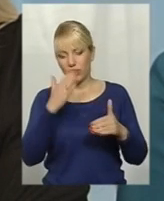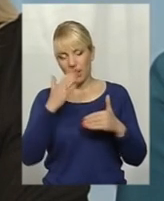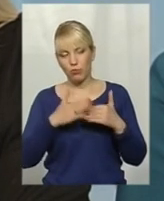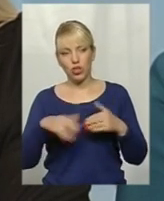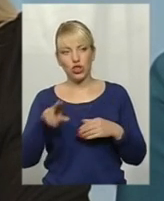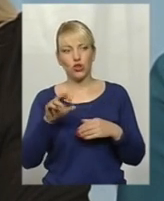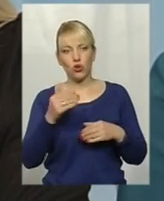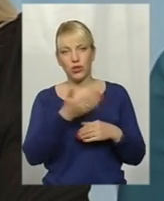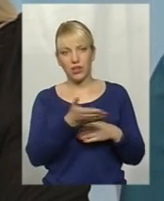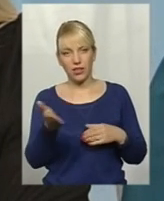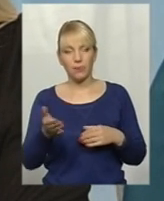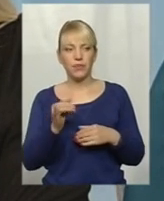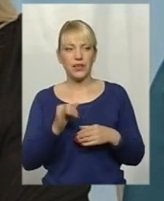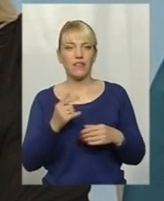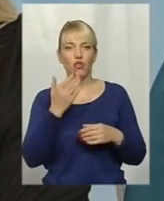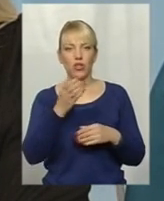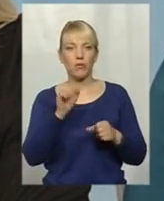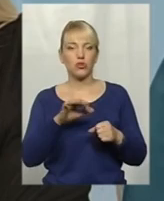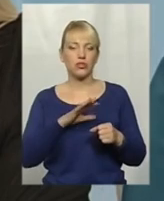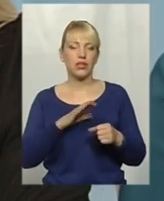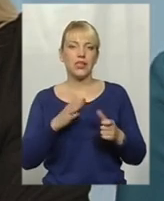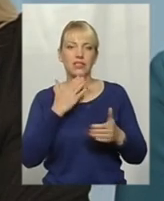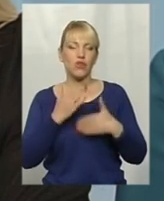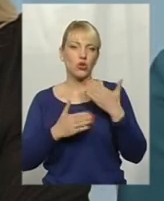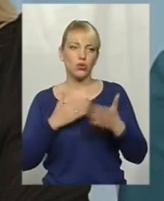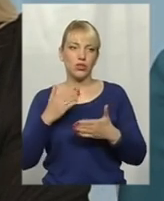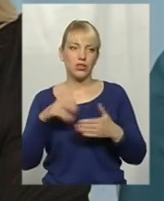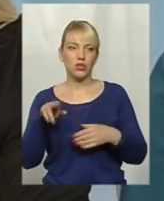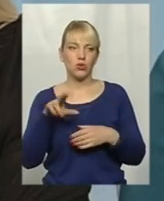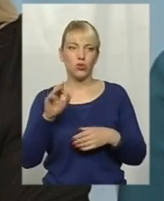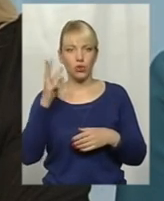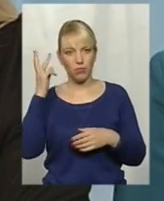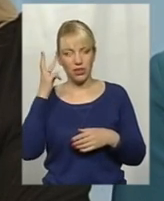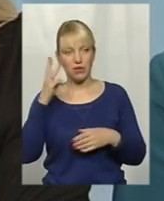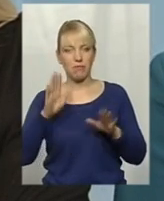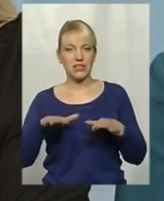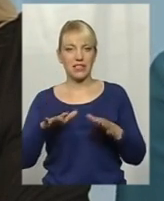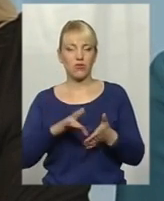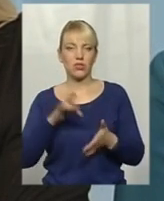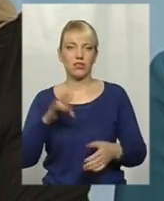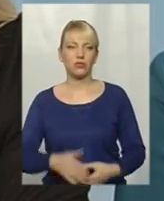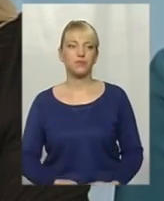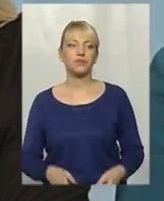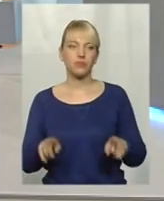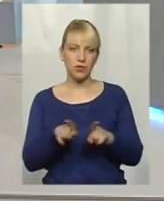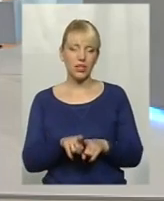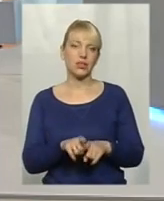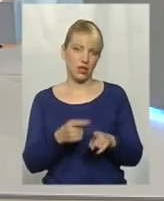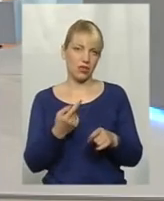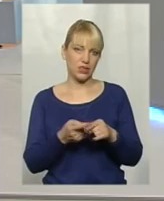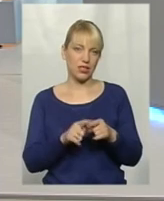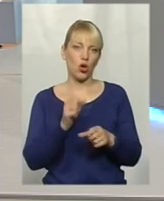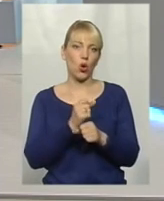них, до відповідних бюро, і вони можуть безпосередньо звернутися до Хмельницького місцевого центру. Так вони і роблять в